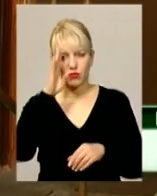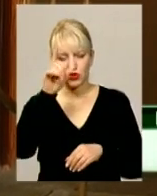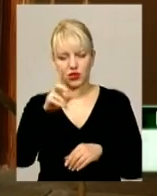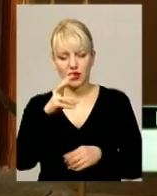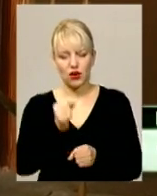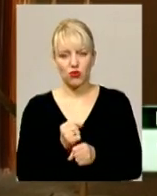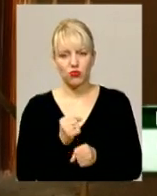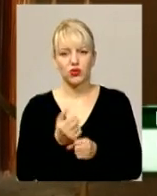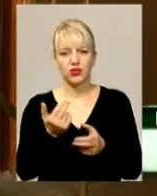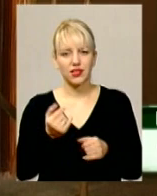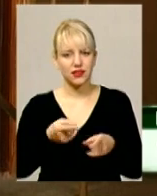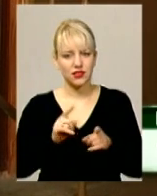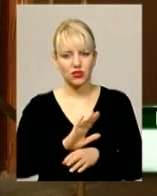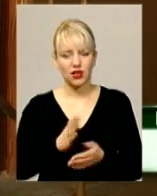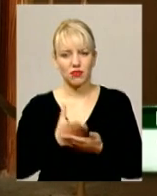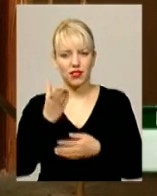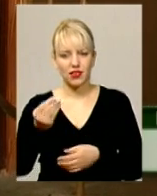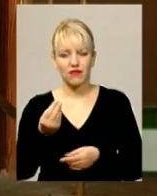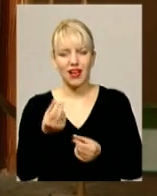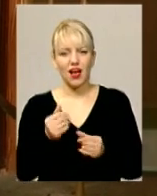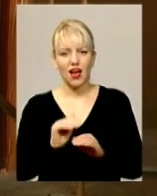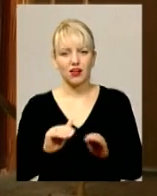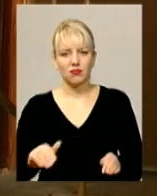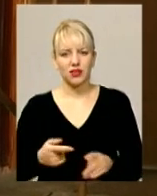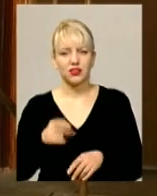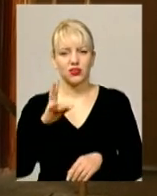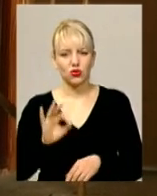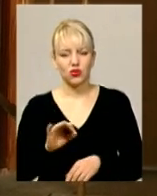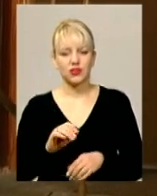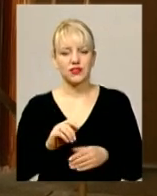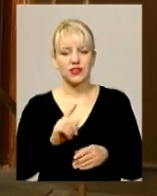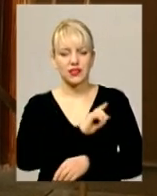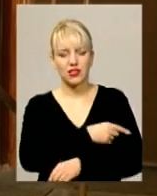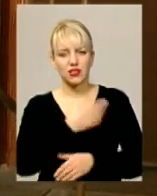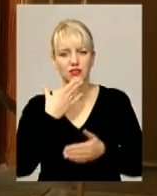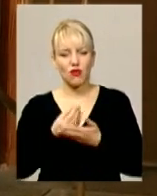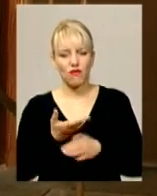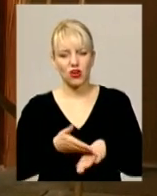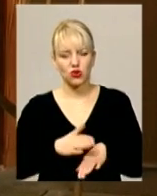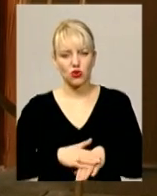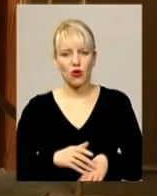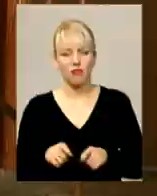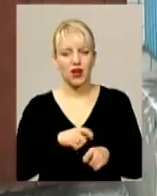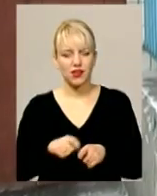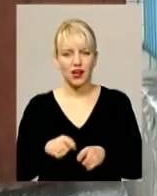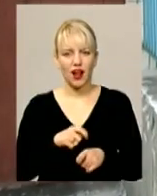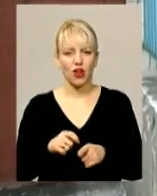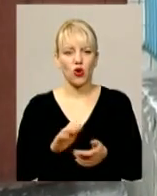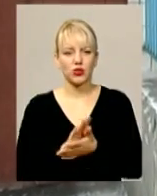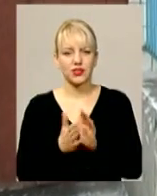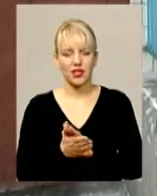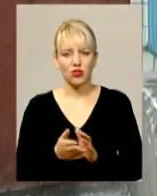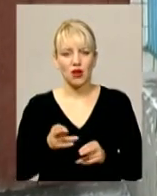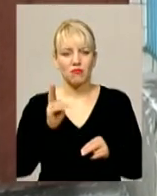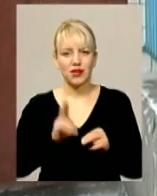сплачував аліменти, але в силу важкого матеріального стану він перестав трохи сплачувати аліменти. А тут нас